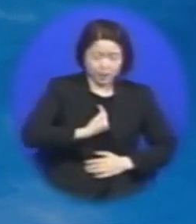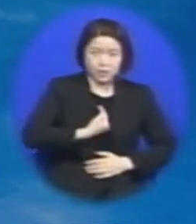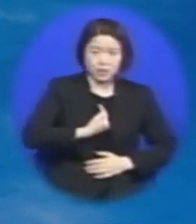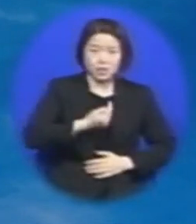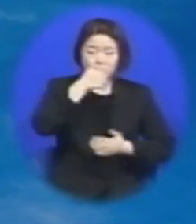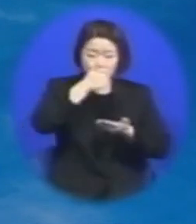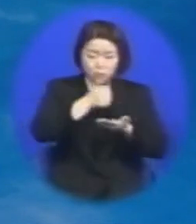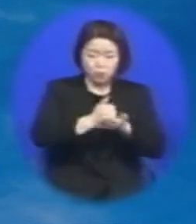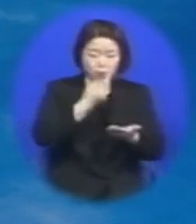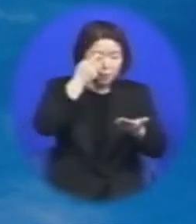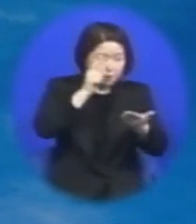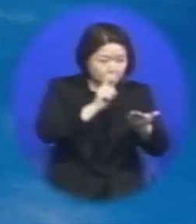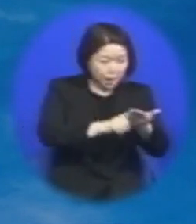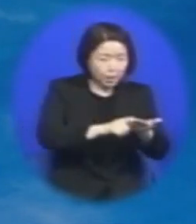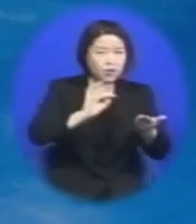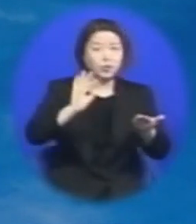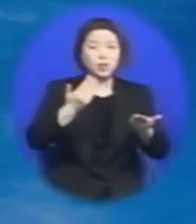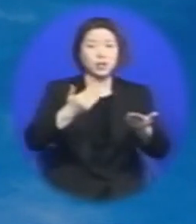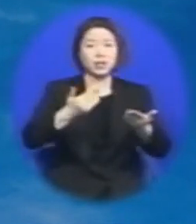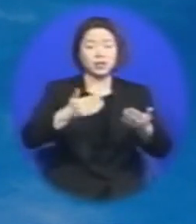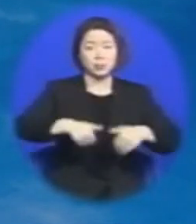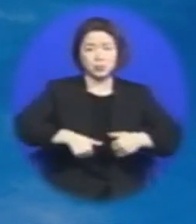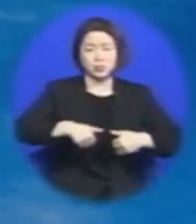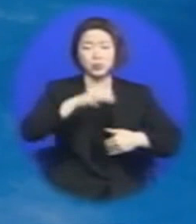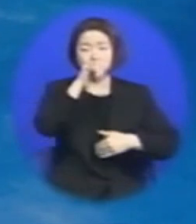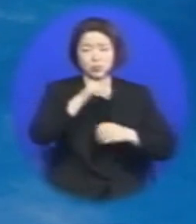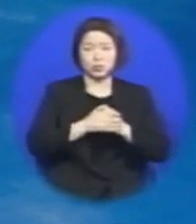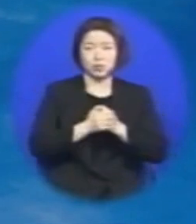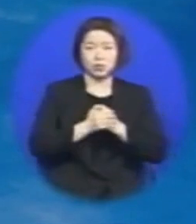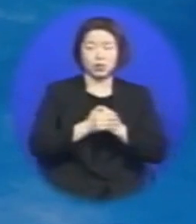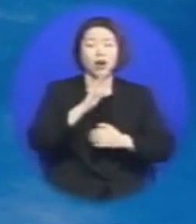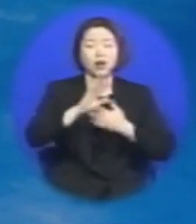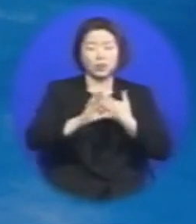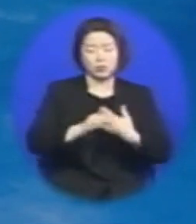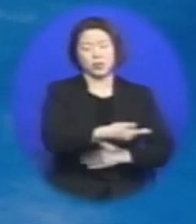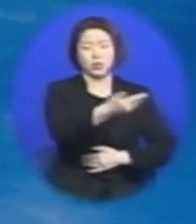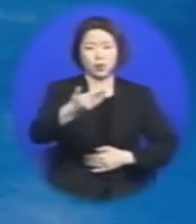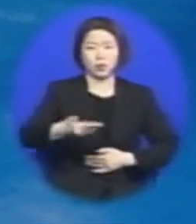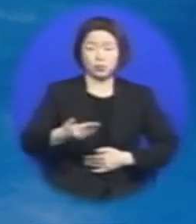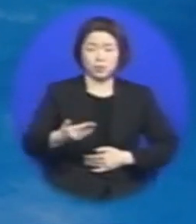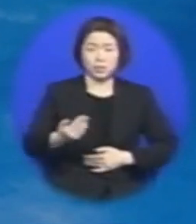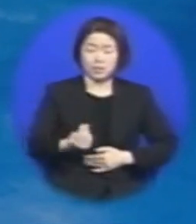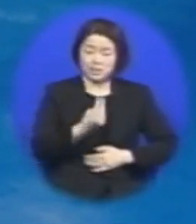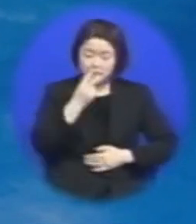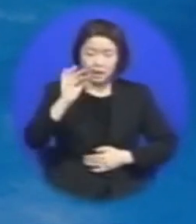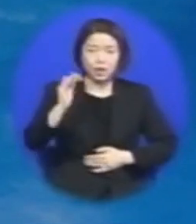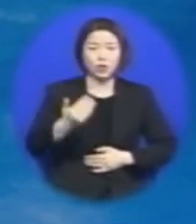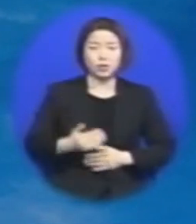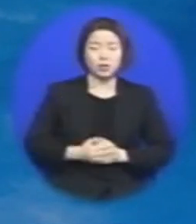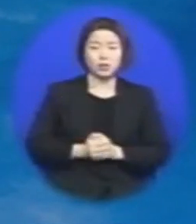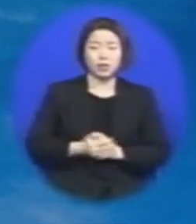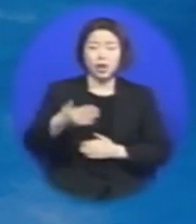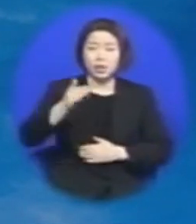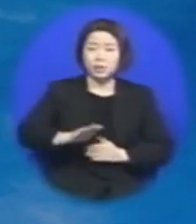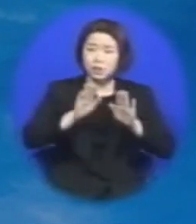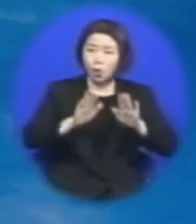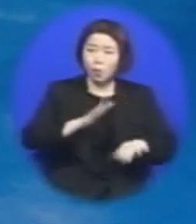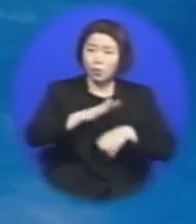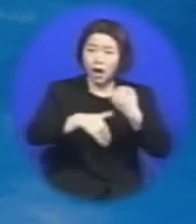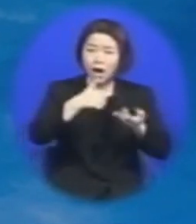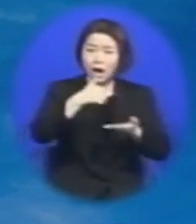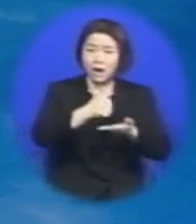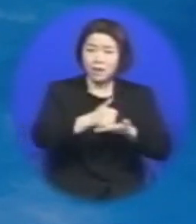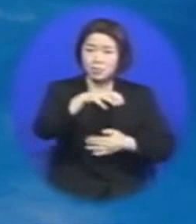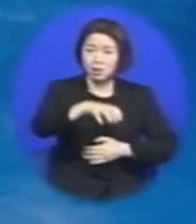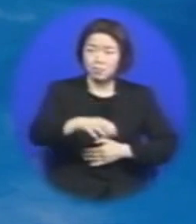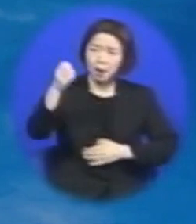발견해야 될 사람이 있습니다 그러면 여러분이 삽니다 그러나 오늘 하나님 앞에 빛이신 하나님